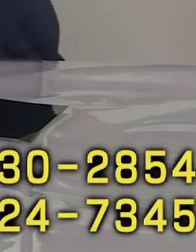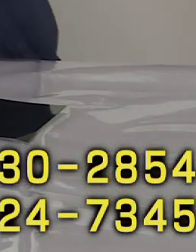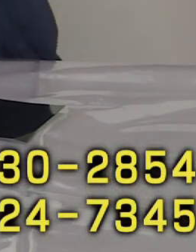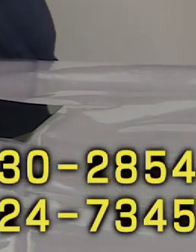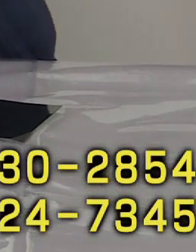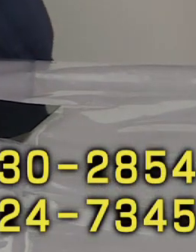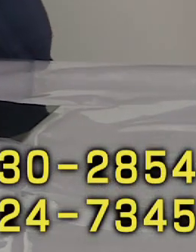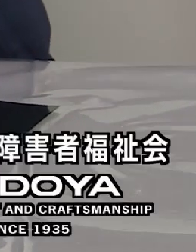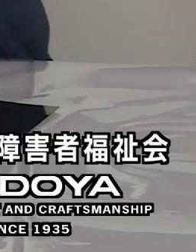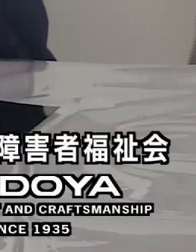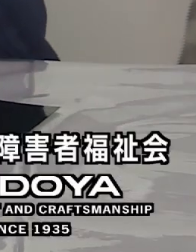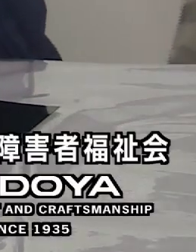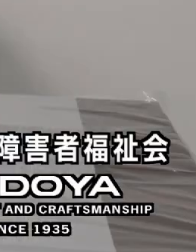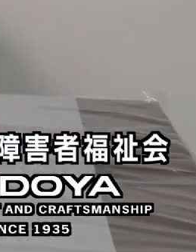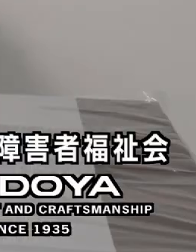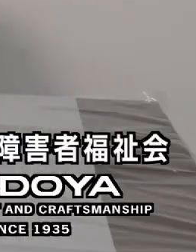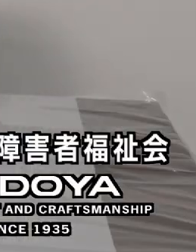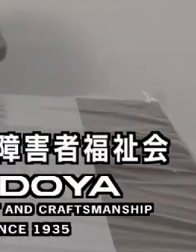週。